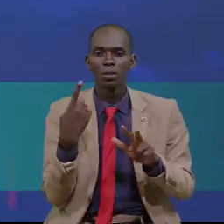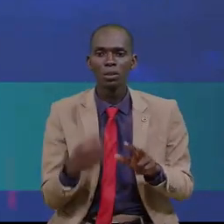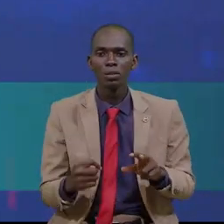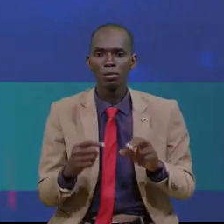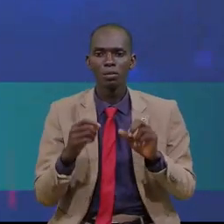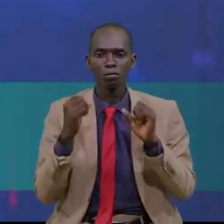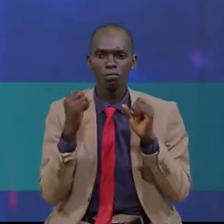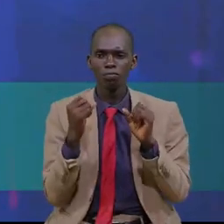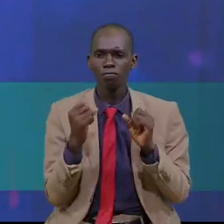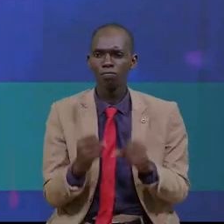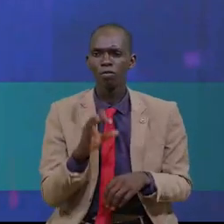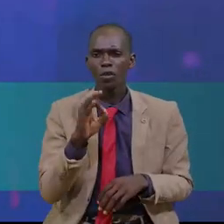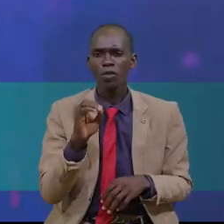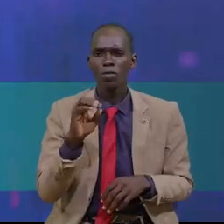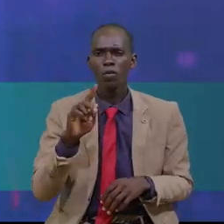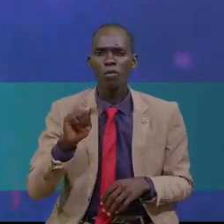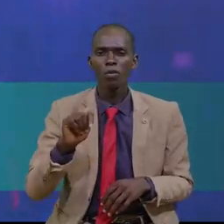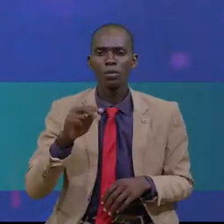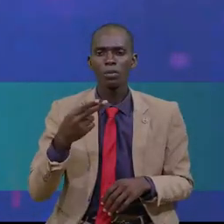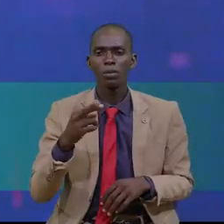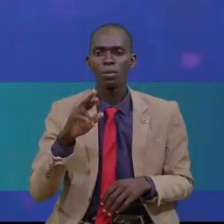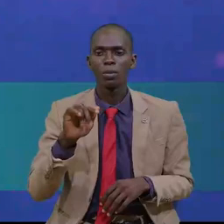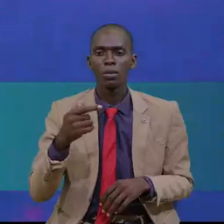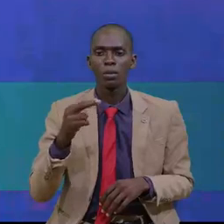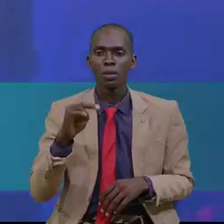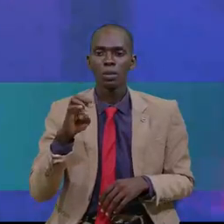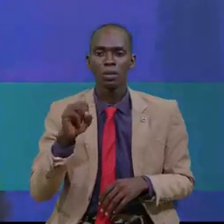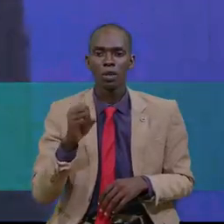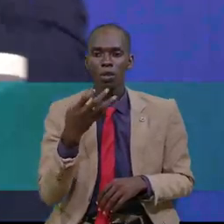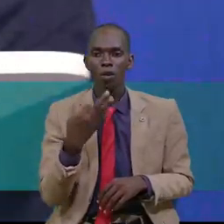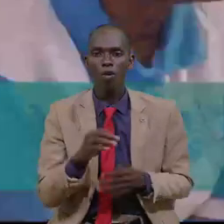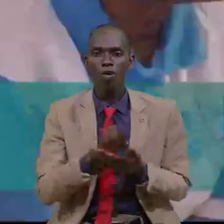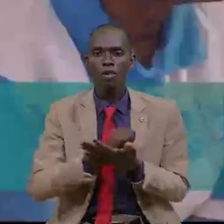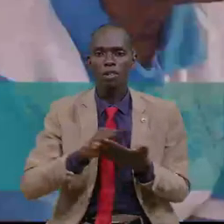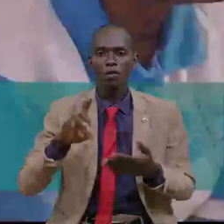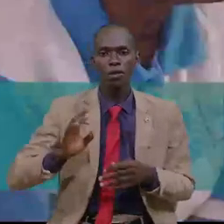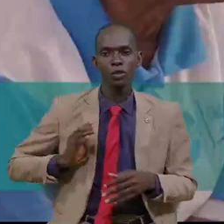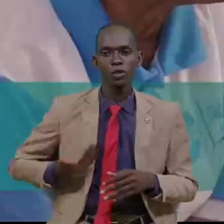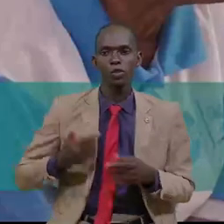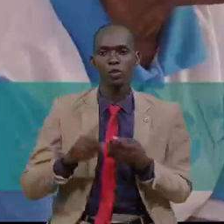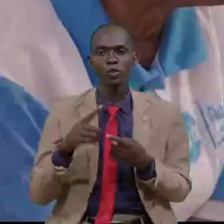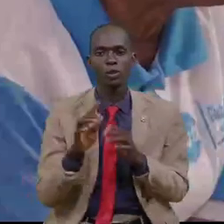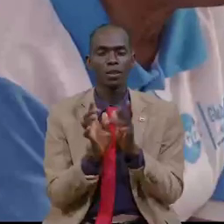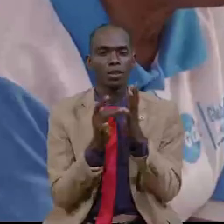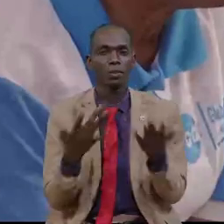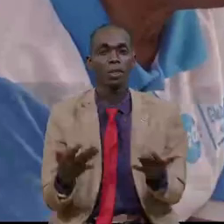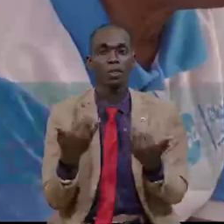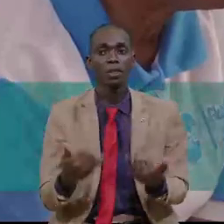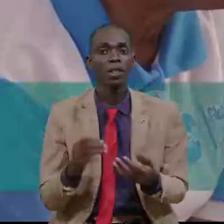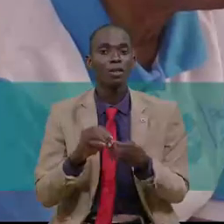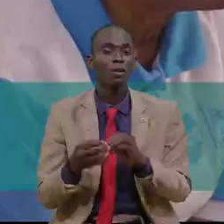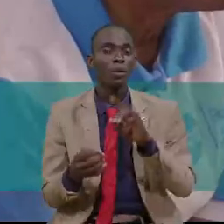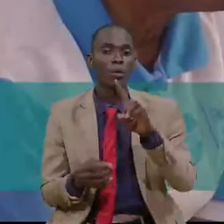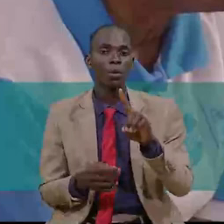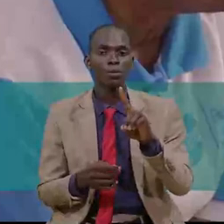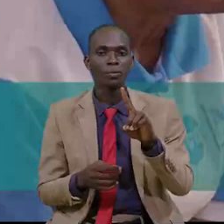franchise des âmes sanctifiées à l'égard des Écritures. Premier élément, la